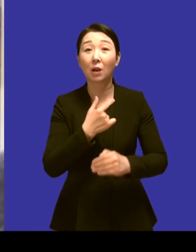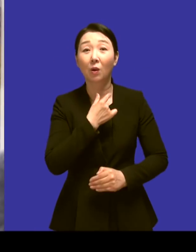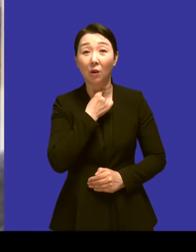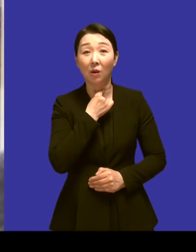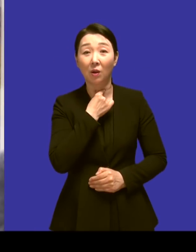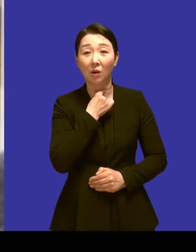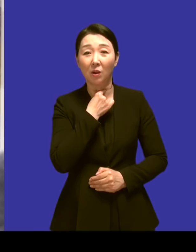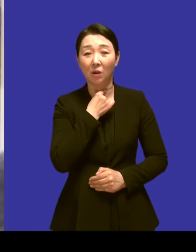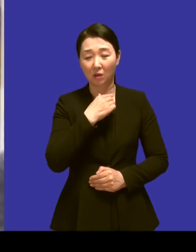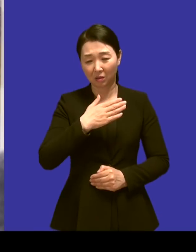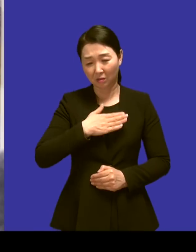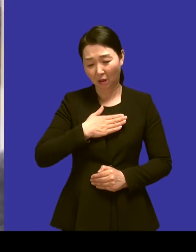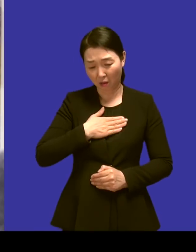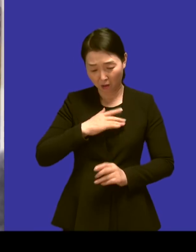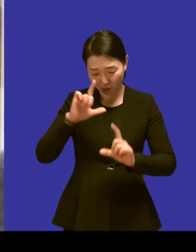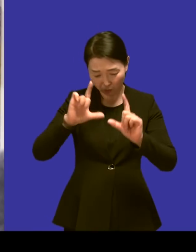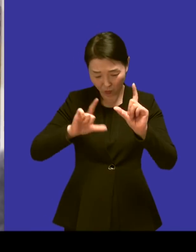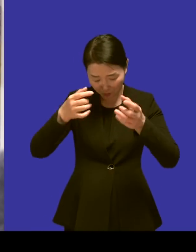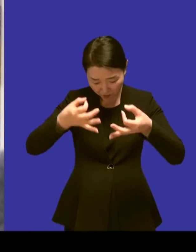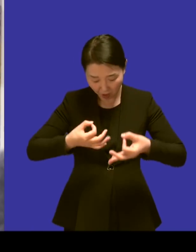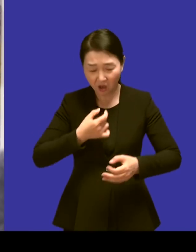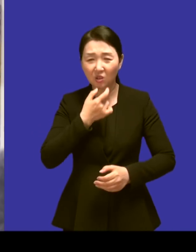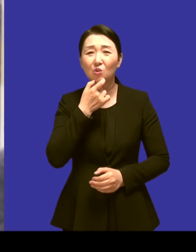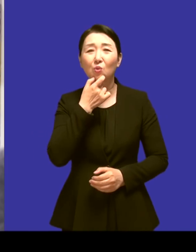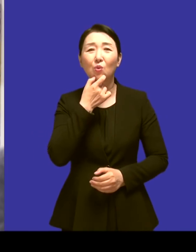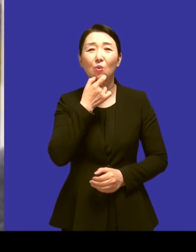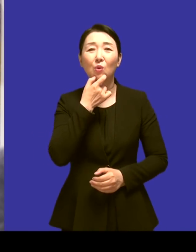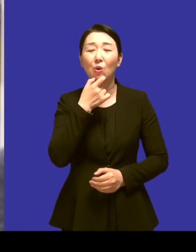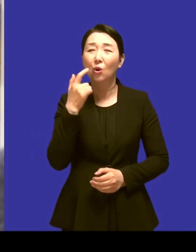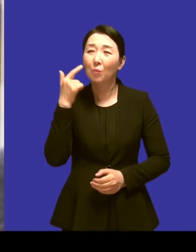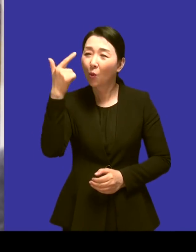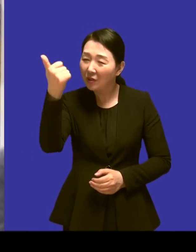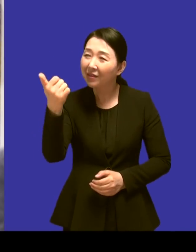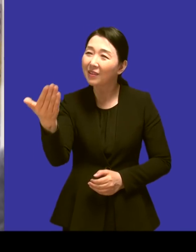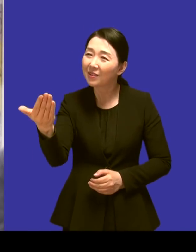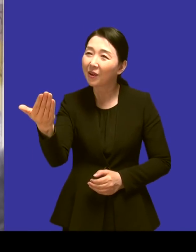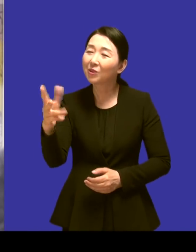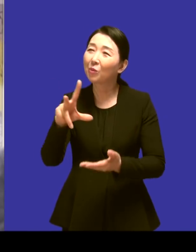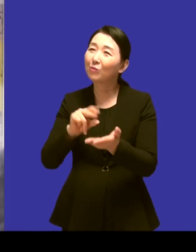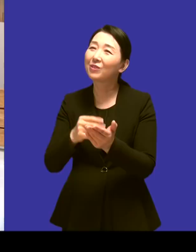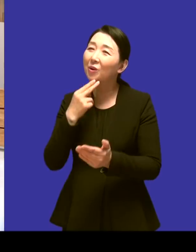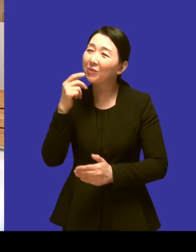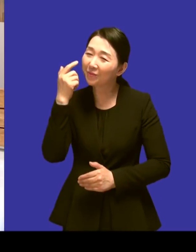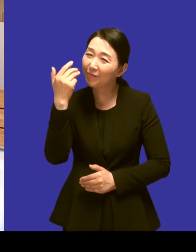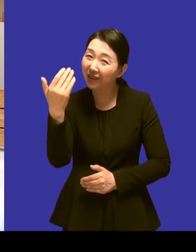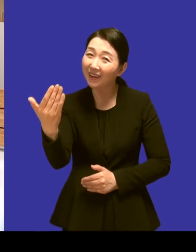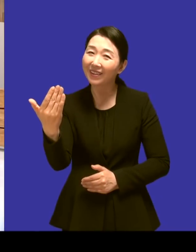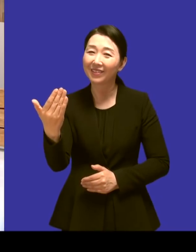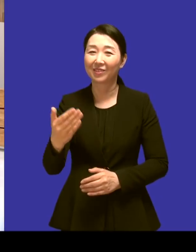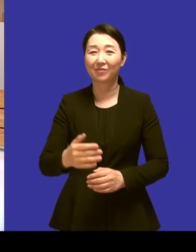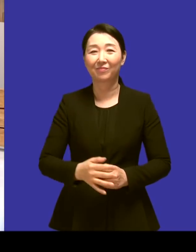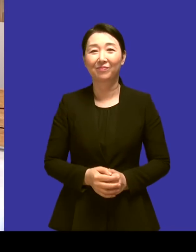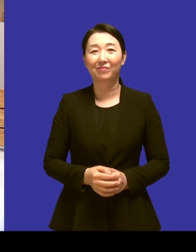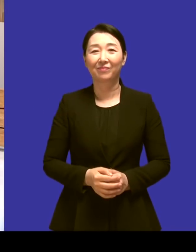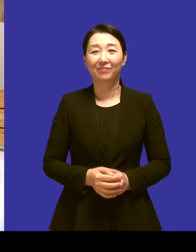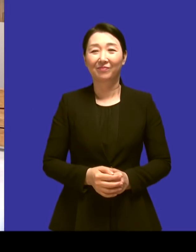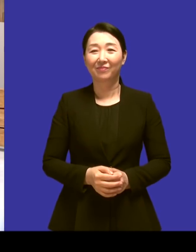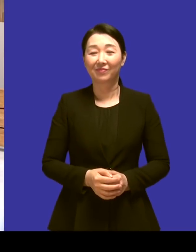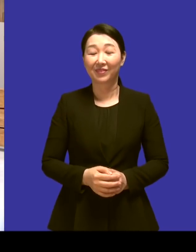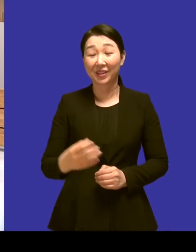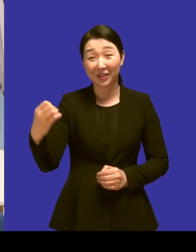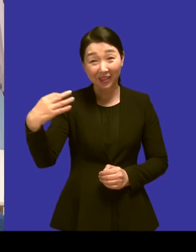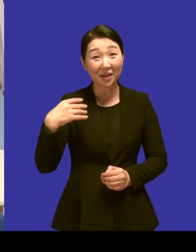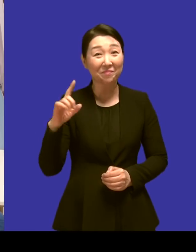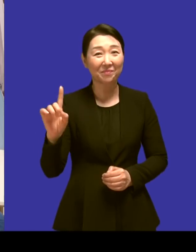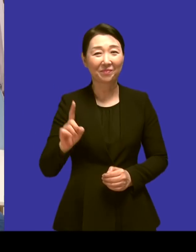네. 제가 너무 싫은데 이걸 네. 어떻게 목사님께서는 혹시 이런 문제가 없으셨는지를 예. 제가 여쭤봤었던 것 같아요. 예, 목사님께서 뭐라고